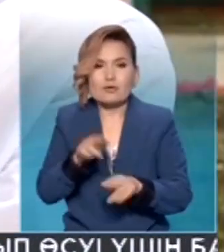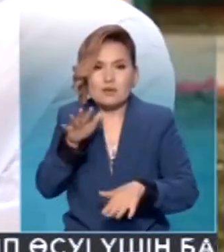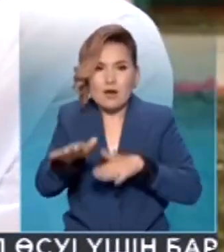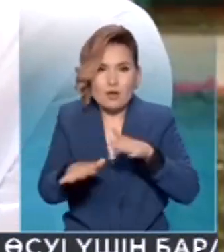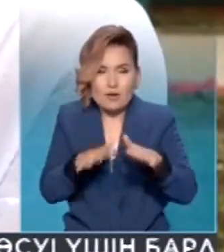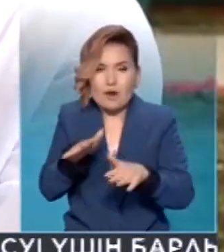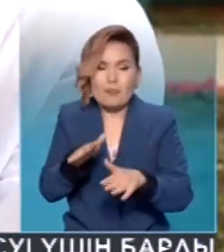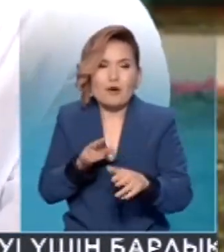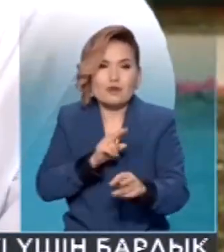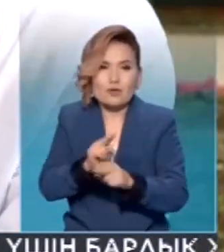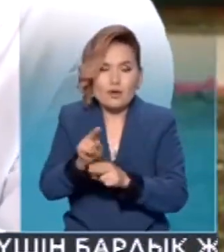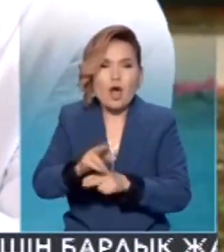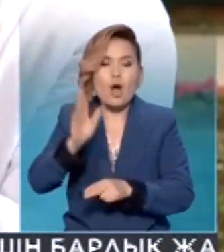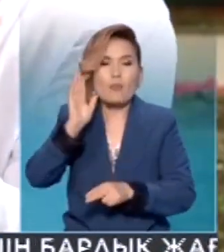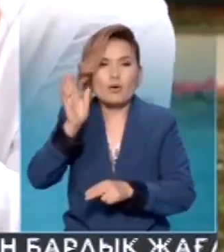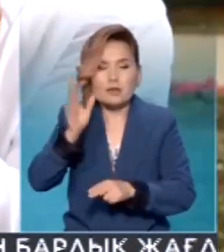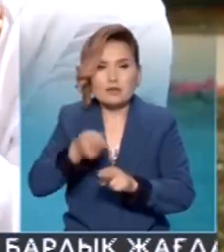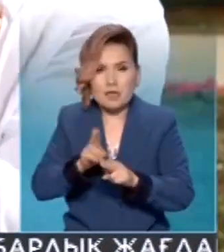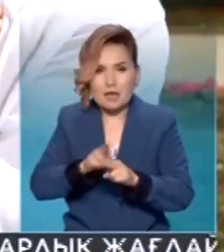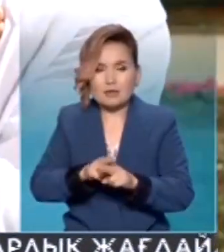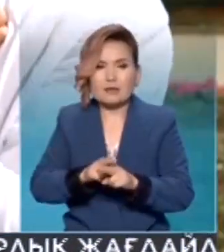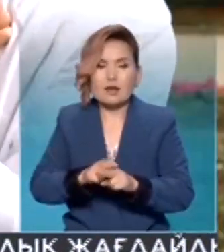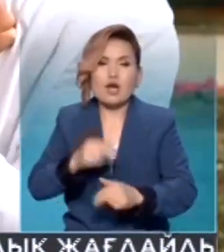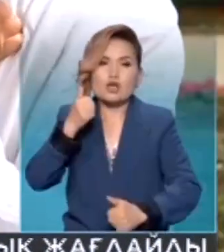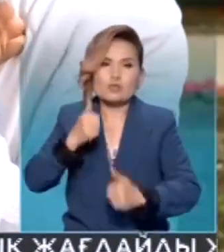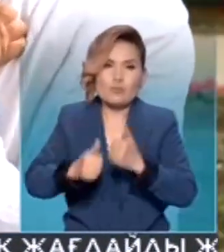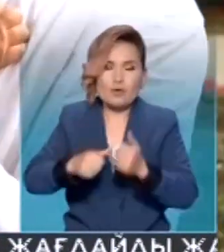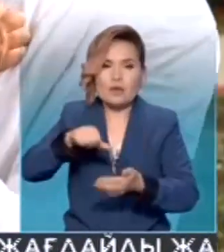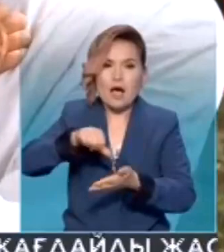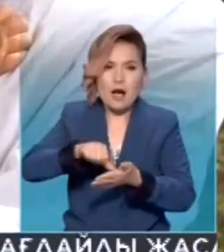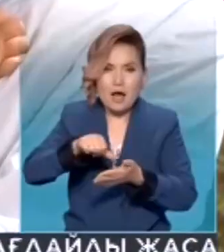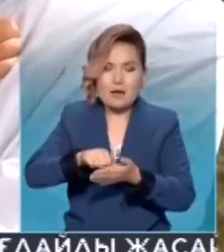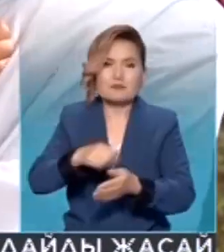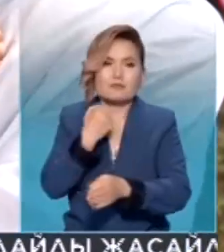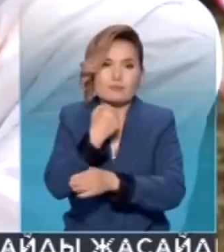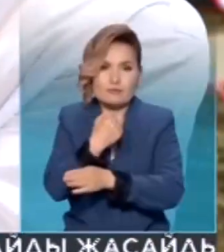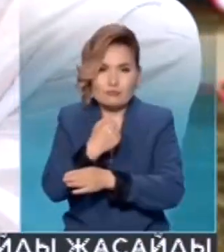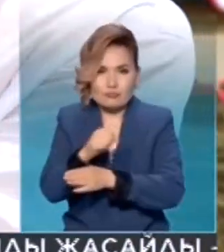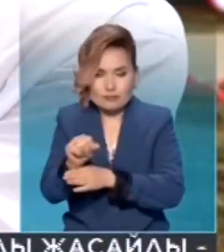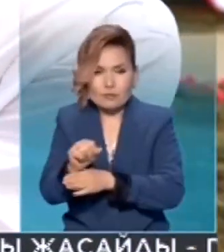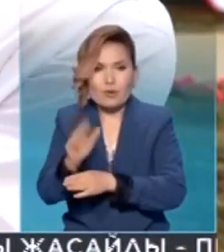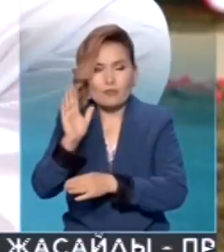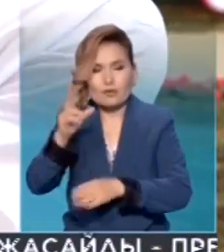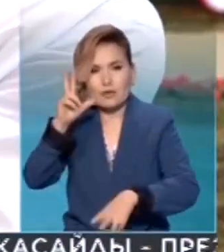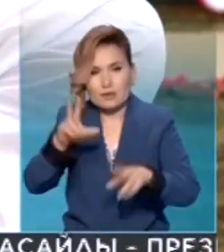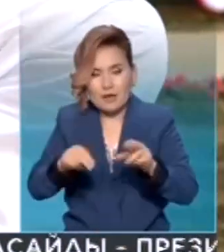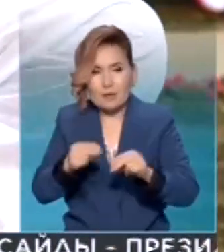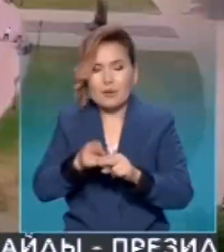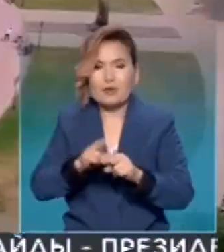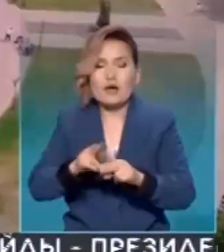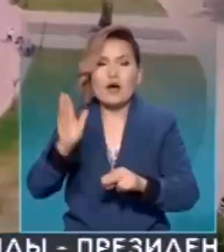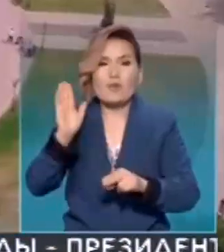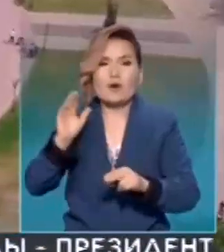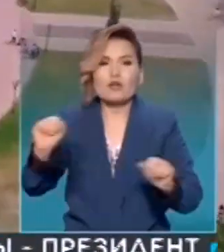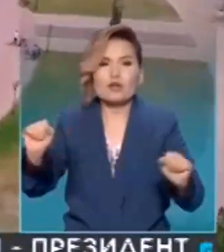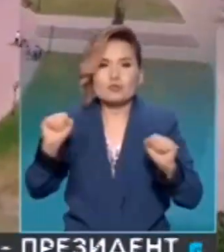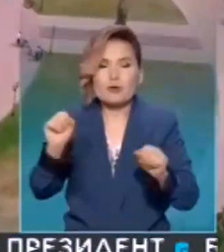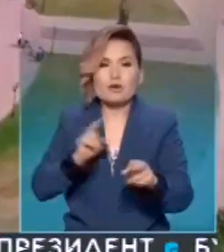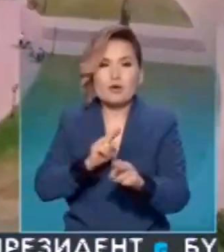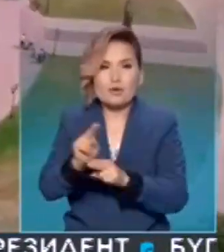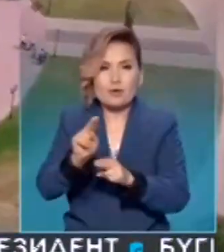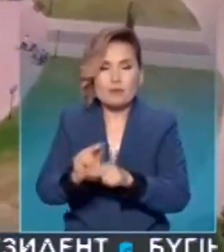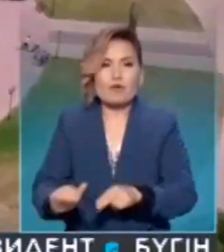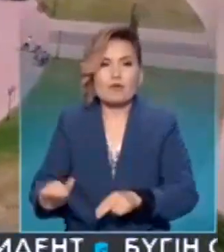Енді болашақта немеремде сол спортқа осы жасынан бастап қатысып, болашақта